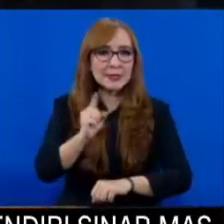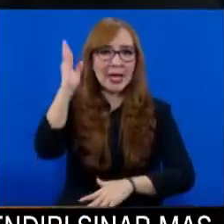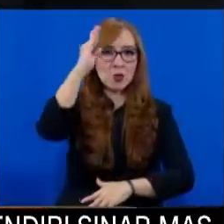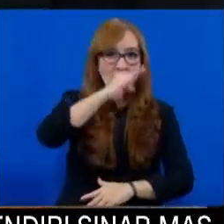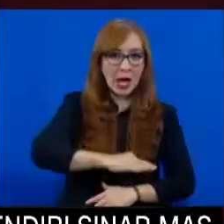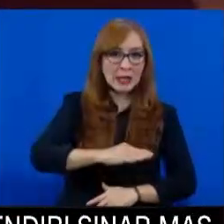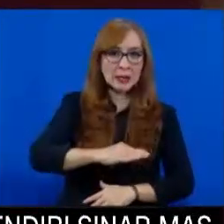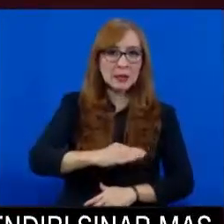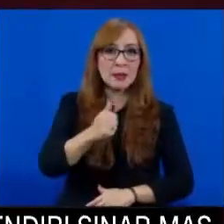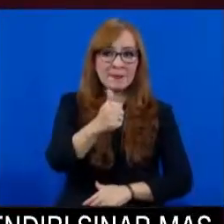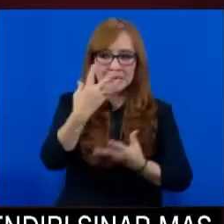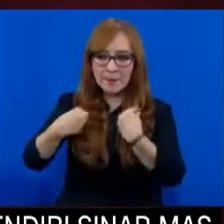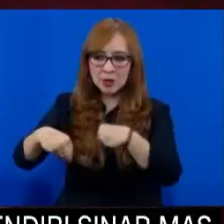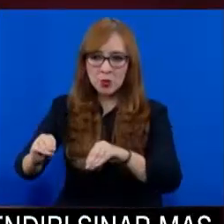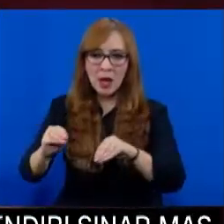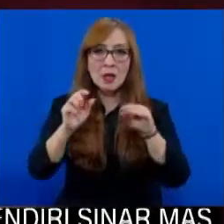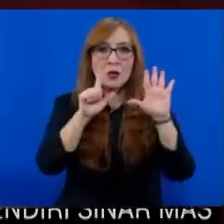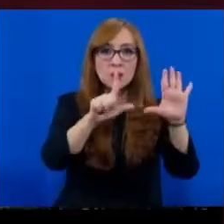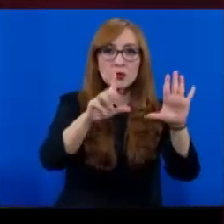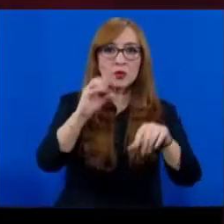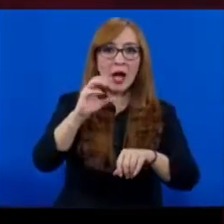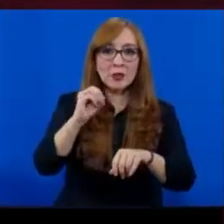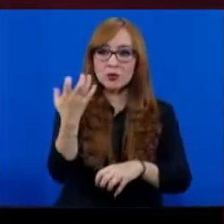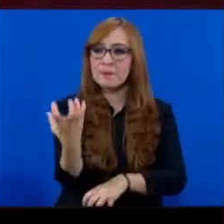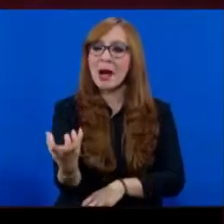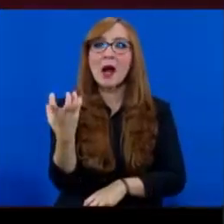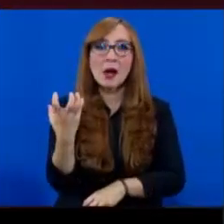porsi soto Betawi. Dan seporsinya dibanderol